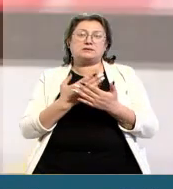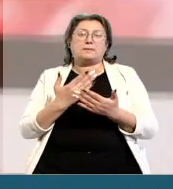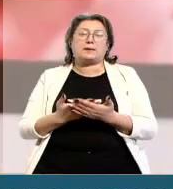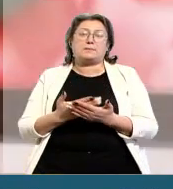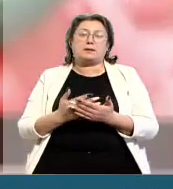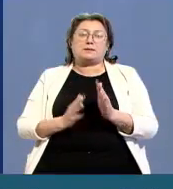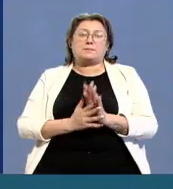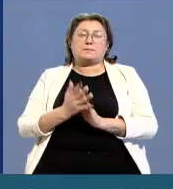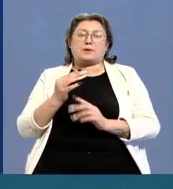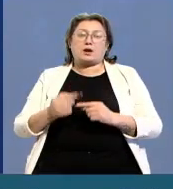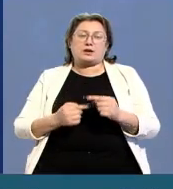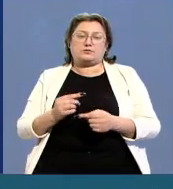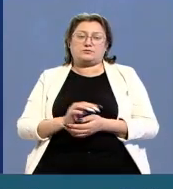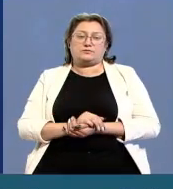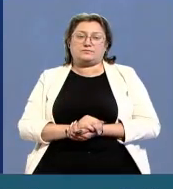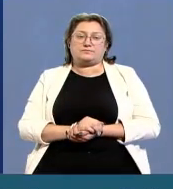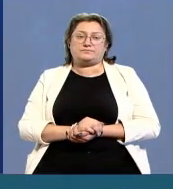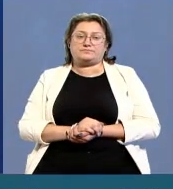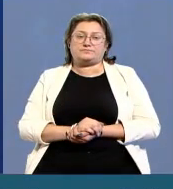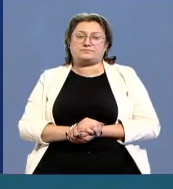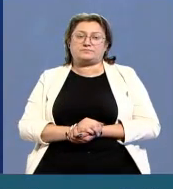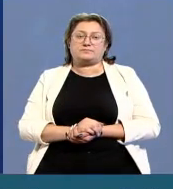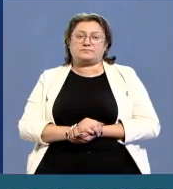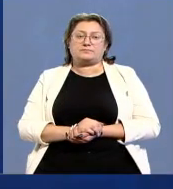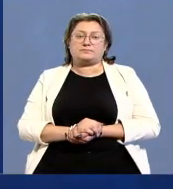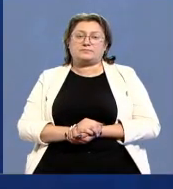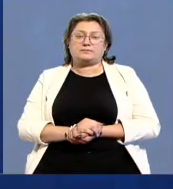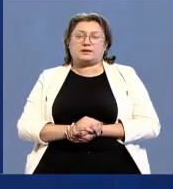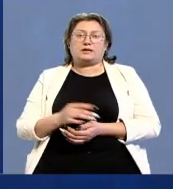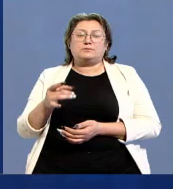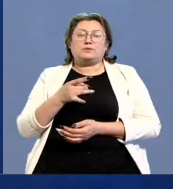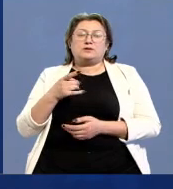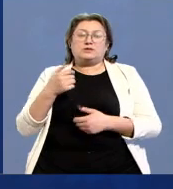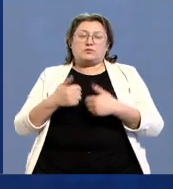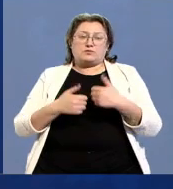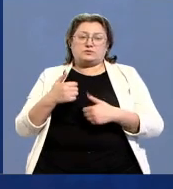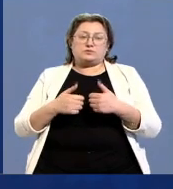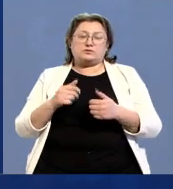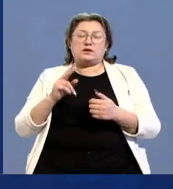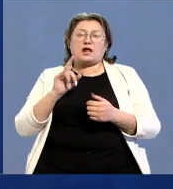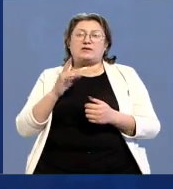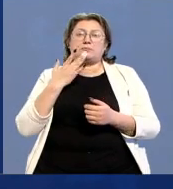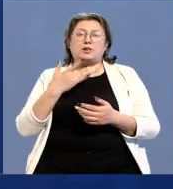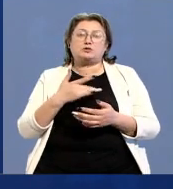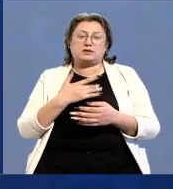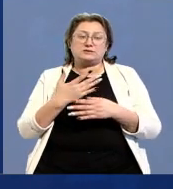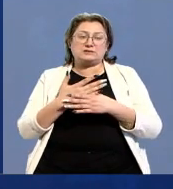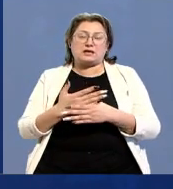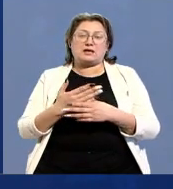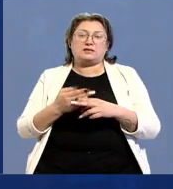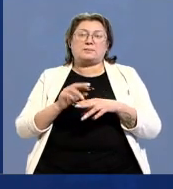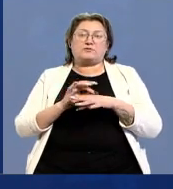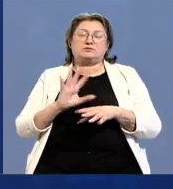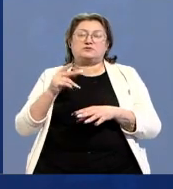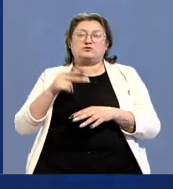ұрпаққа үлгі ету. Караванды браты проводятся, значит, в номинации АСАР. Мейірімділік керуені республикалық байқауы